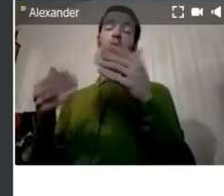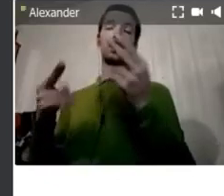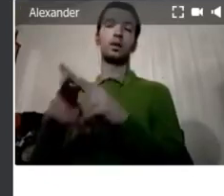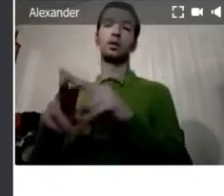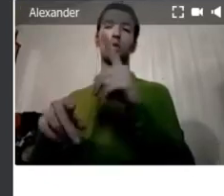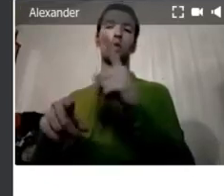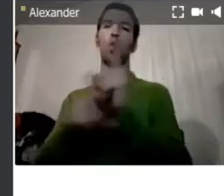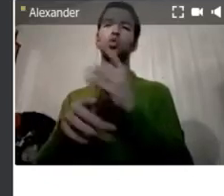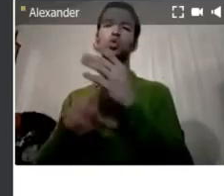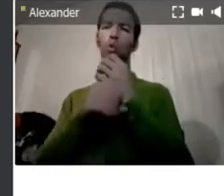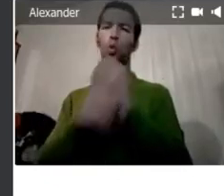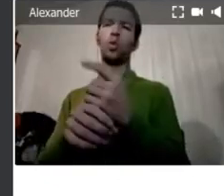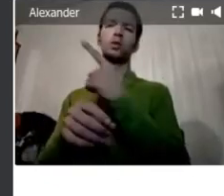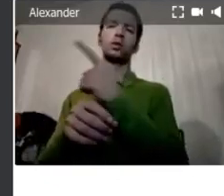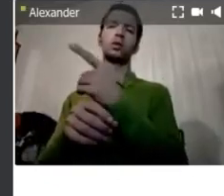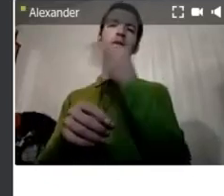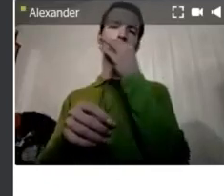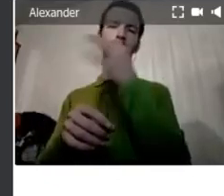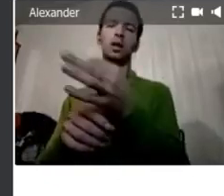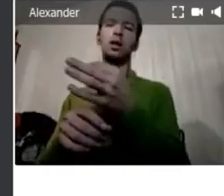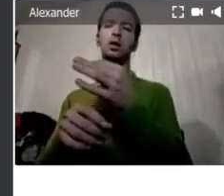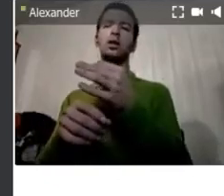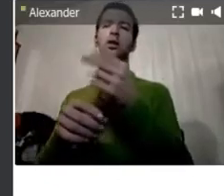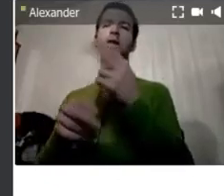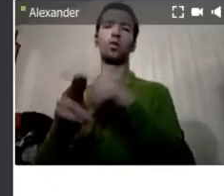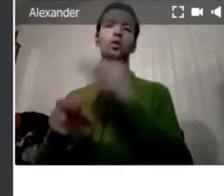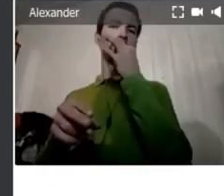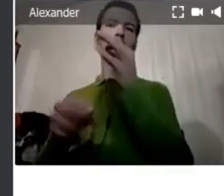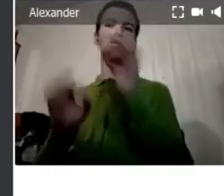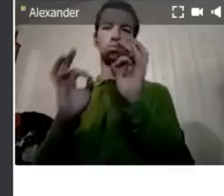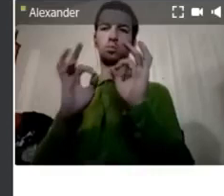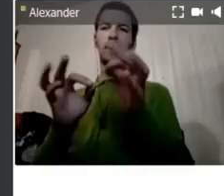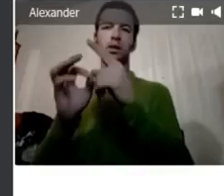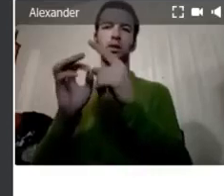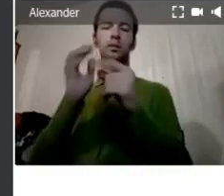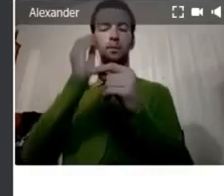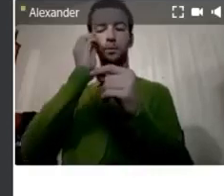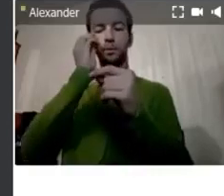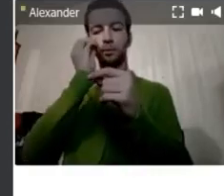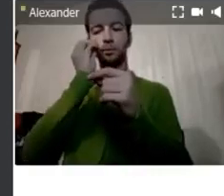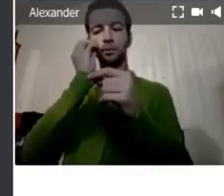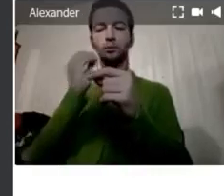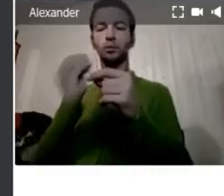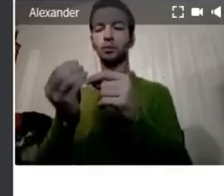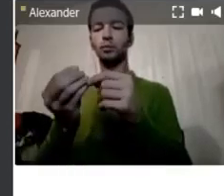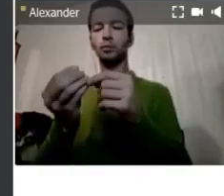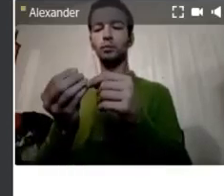что есть у нас? Да? Да, у нас есть очень хорошая компания, которая стоит дорого, уже сейчас